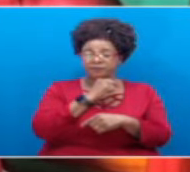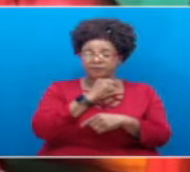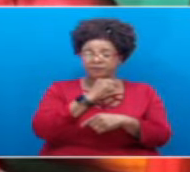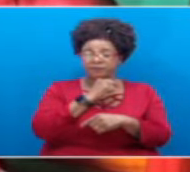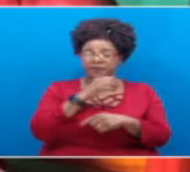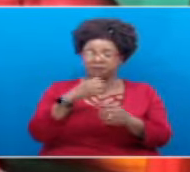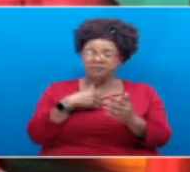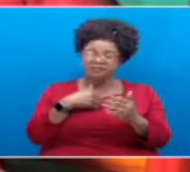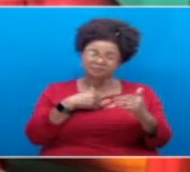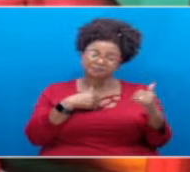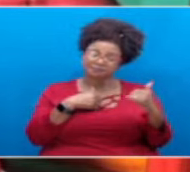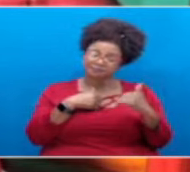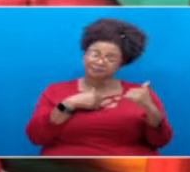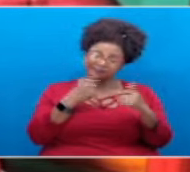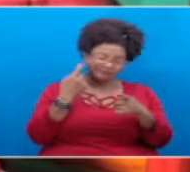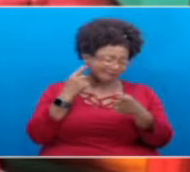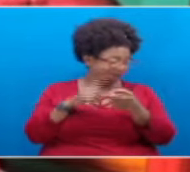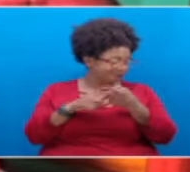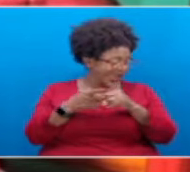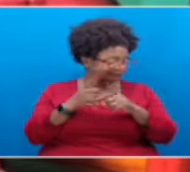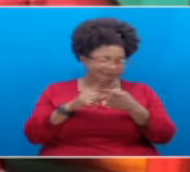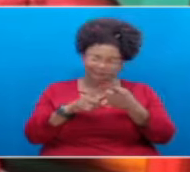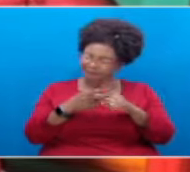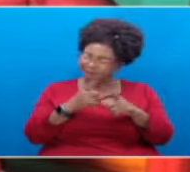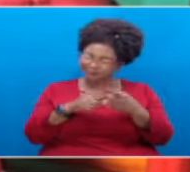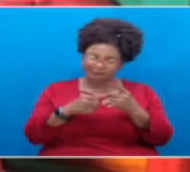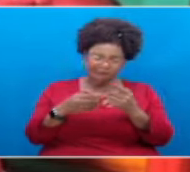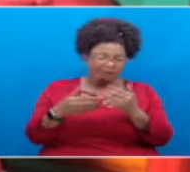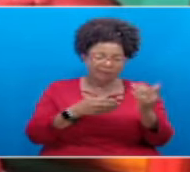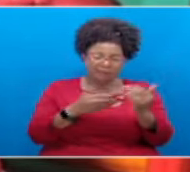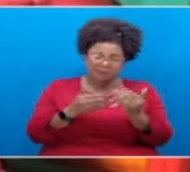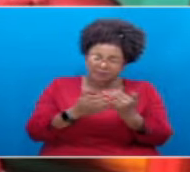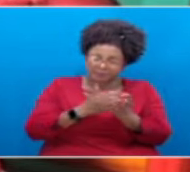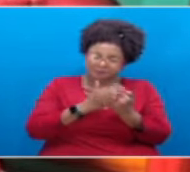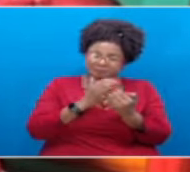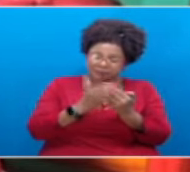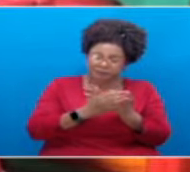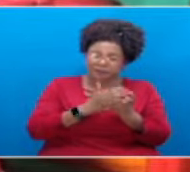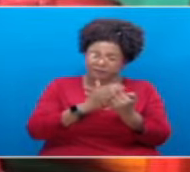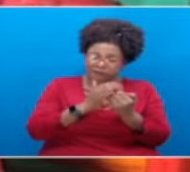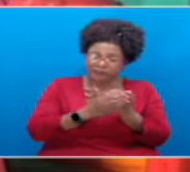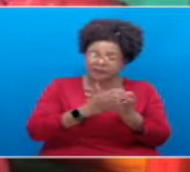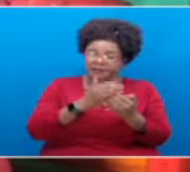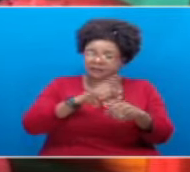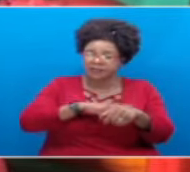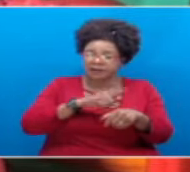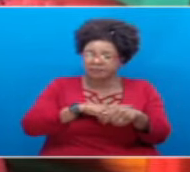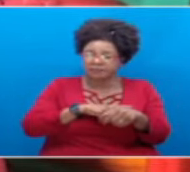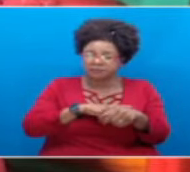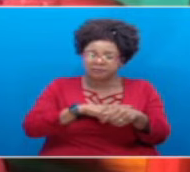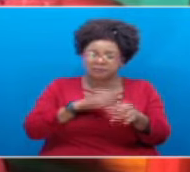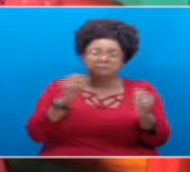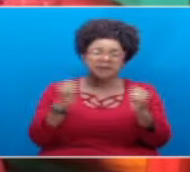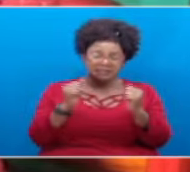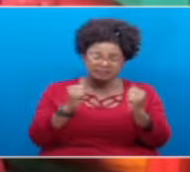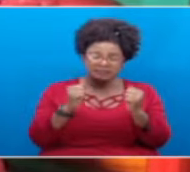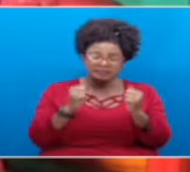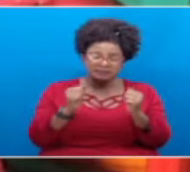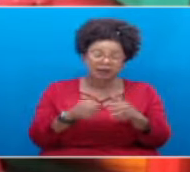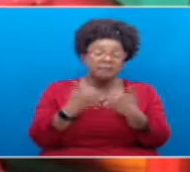nikakaa nikawaza, haka katoto nakabembeleza tu. Sasa ikifika mahali kapigwe na malaria,